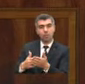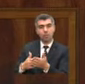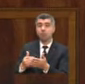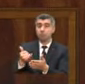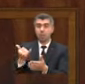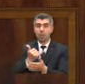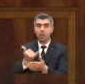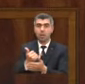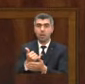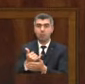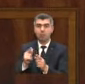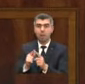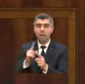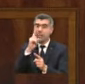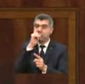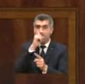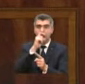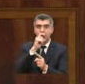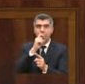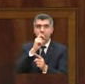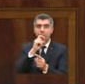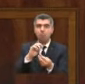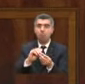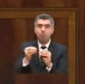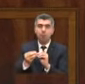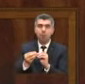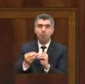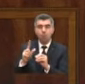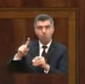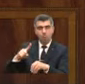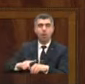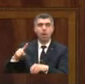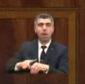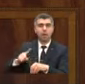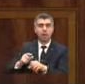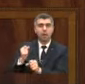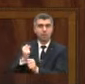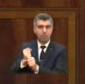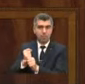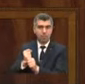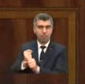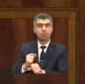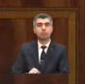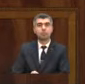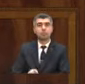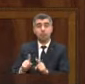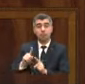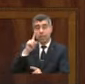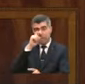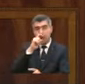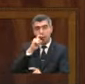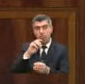ولكنها قاسية على مستوى الحياة اليومية ديال هاد الأجراء، قاسية لأن فيها